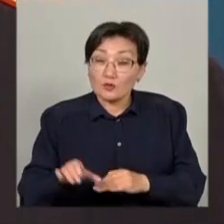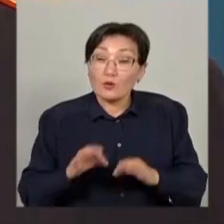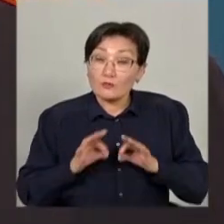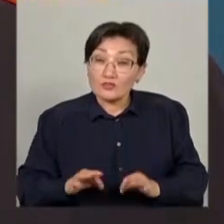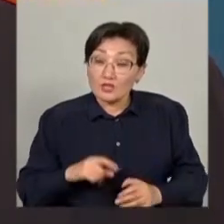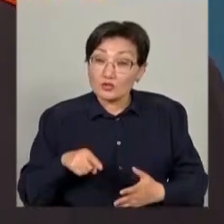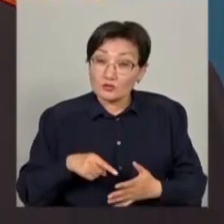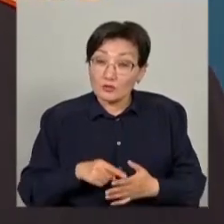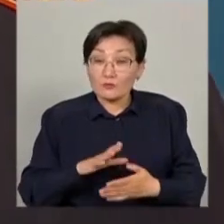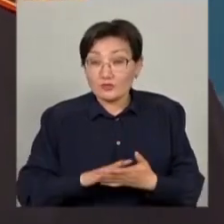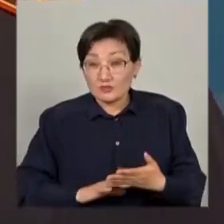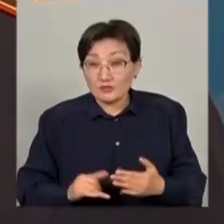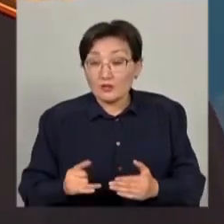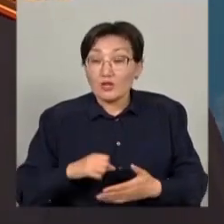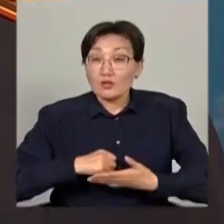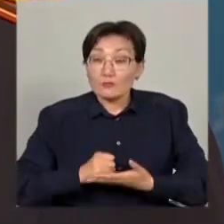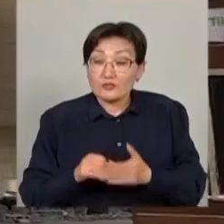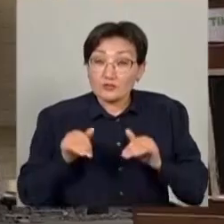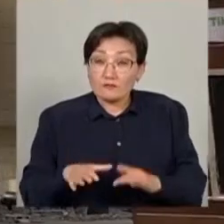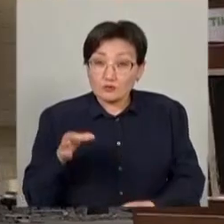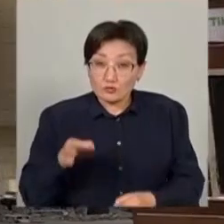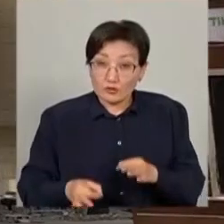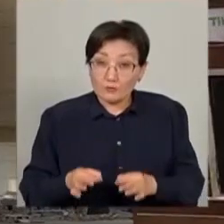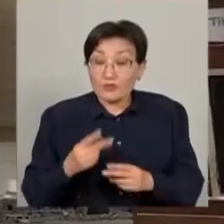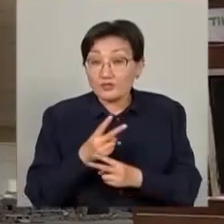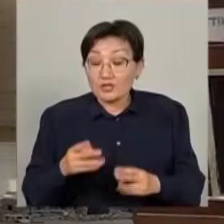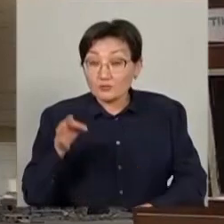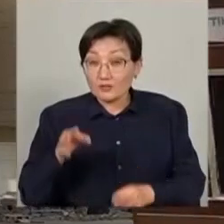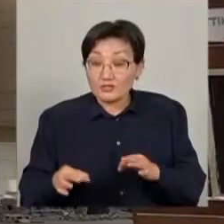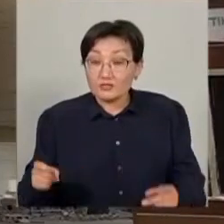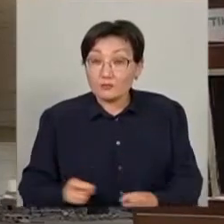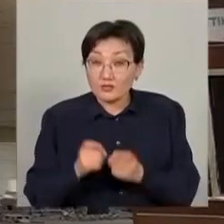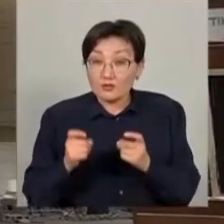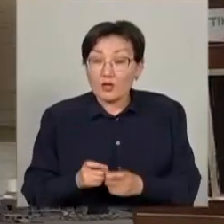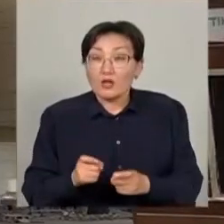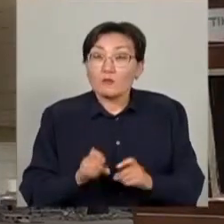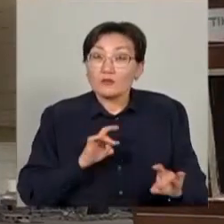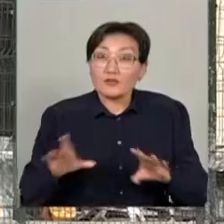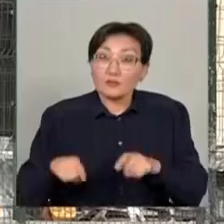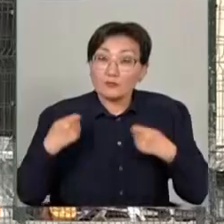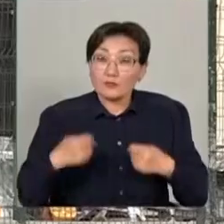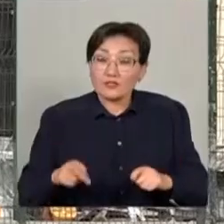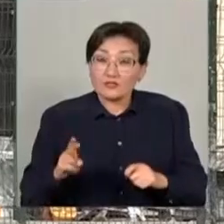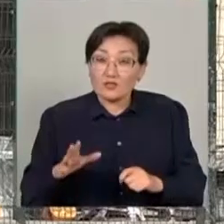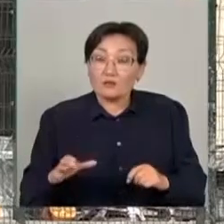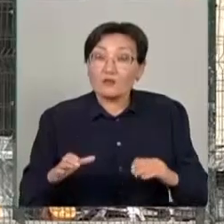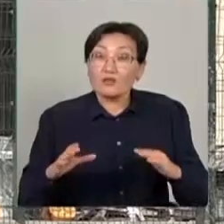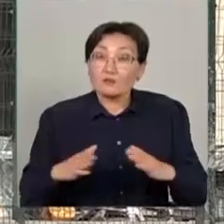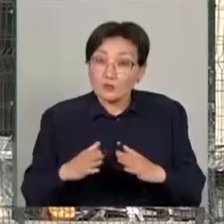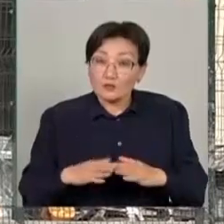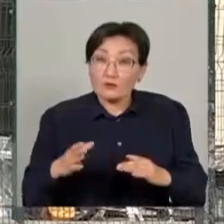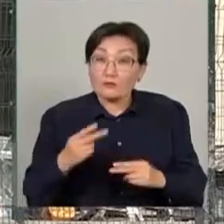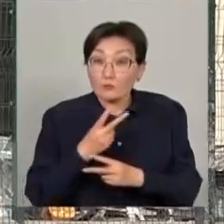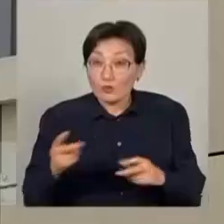прокуратуру города, дальше для принятия решения в суд. Несмотря на судебные разбирательства, рекламу продажи квартир в незаконных объектах все еще